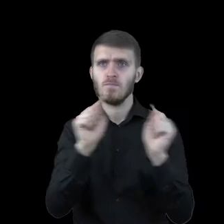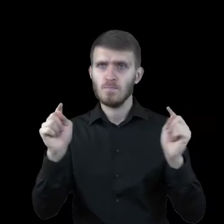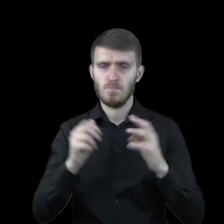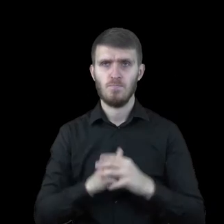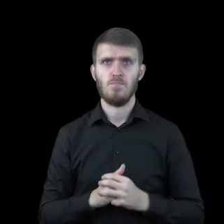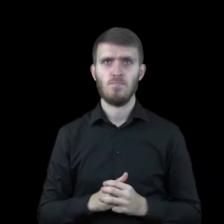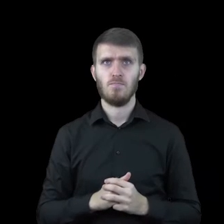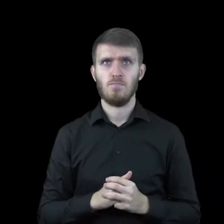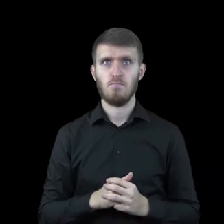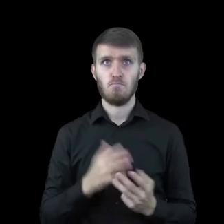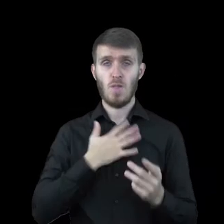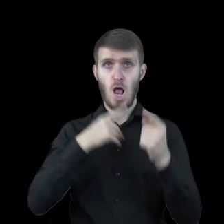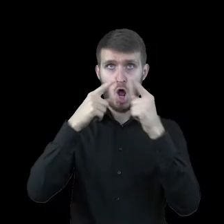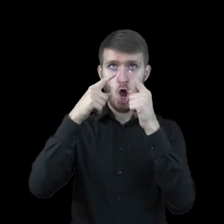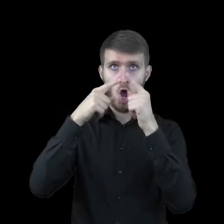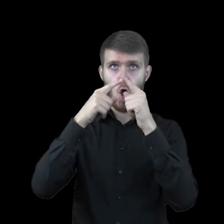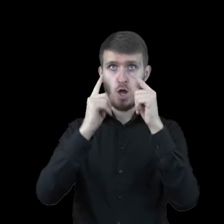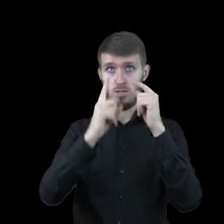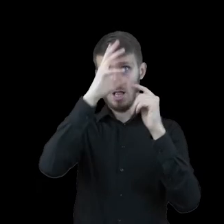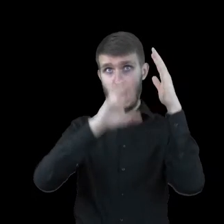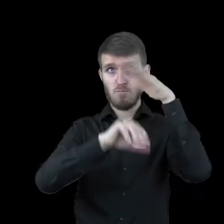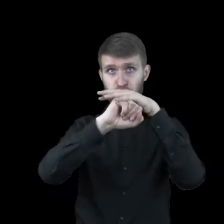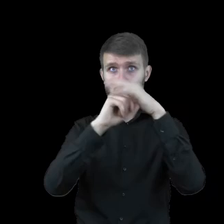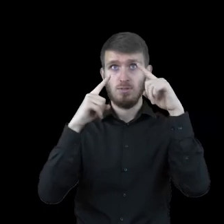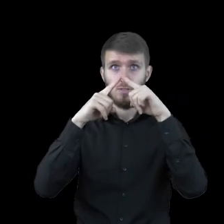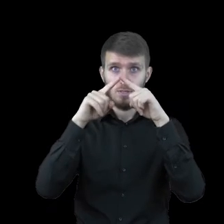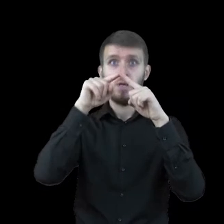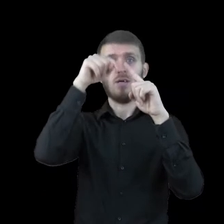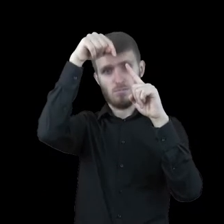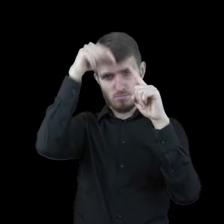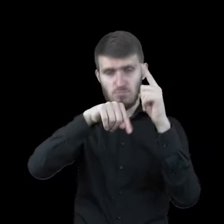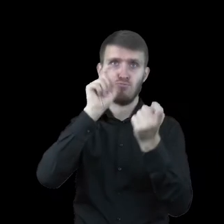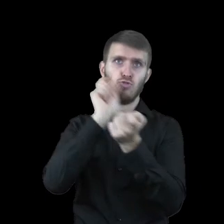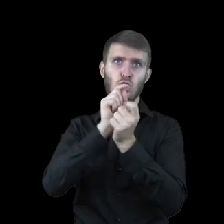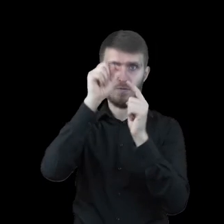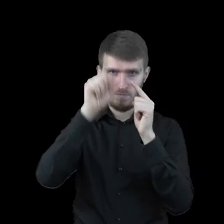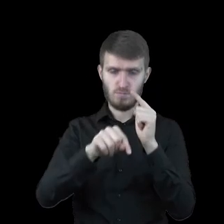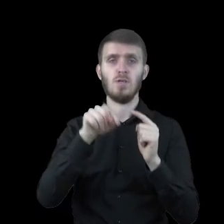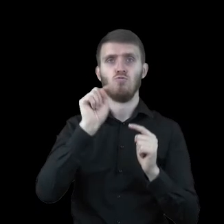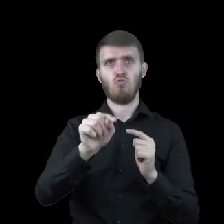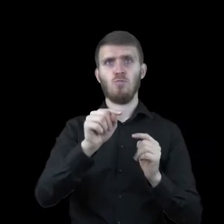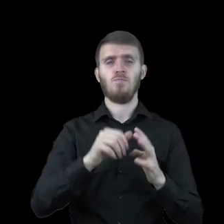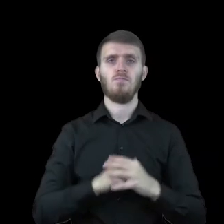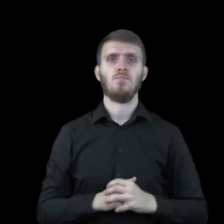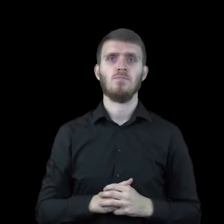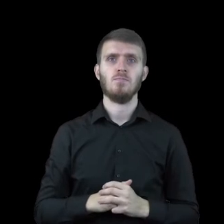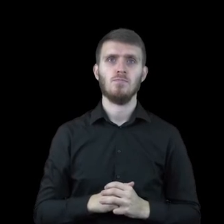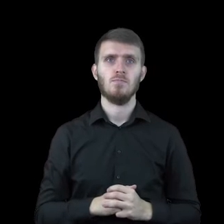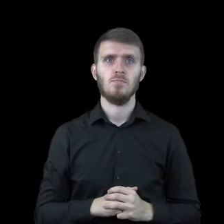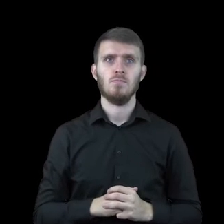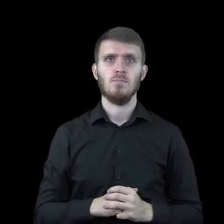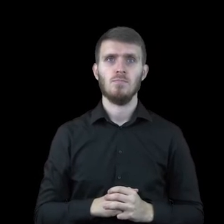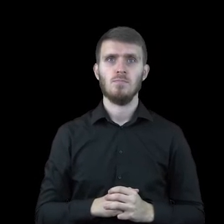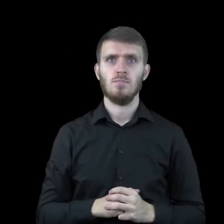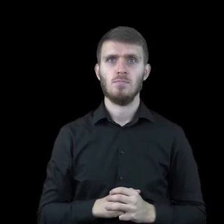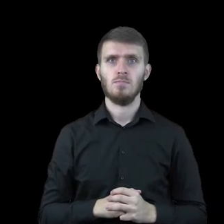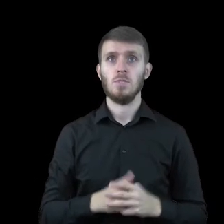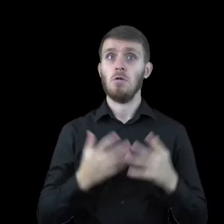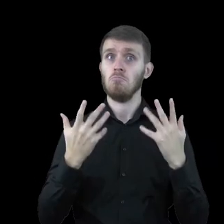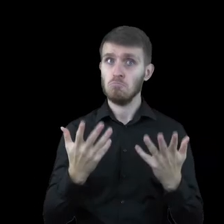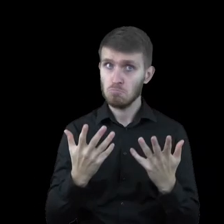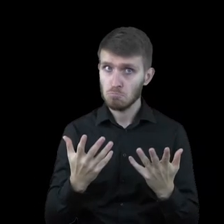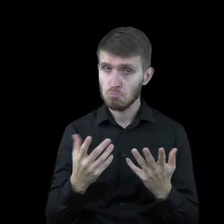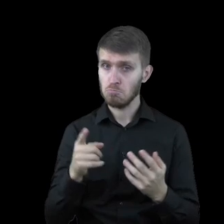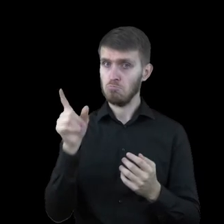to, co jest bardzo ważne, to trzeba zaobserwować, gdzie jest nasza przeciwprostokątna. Tutaj jest kąt prosty, więc nasza przeciwprostokątna